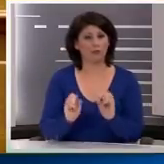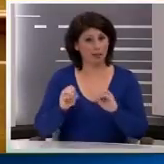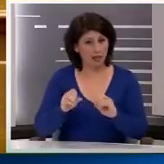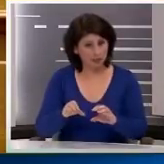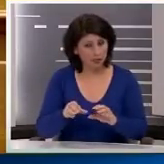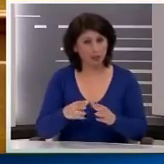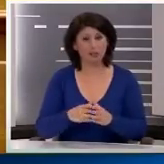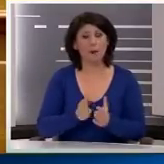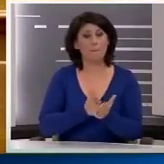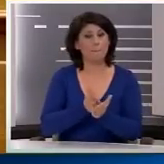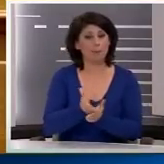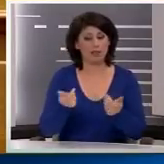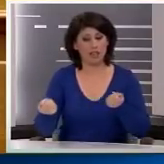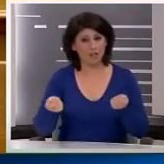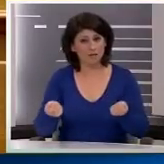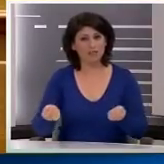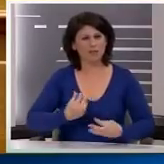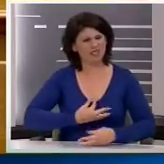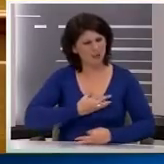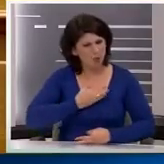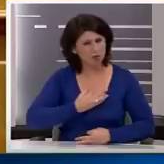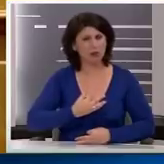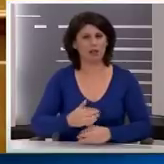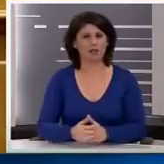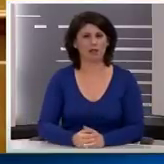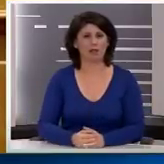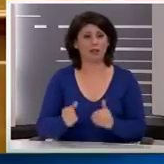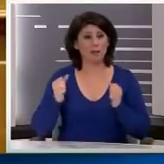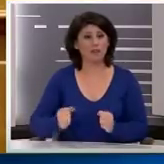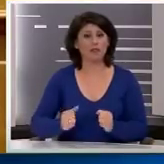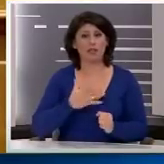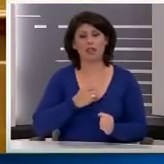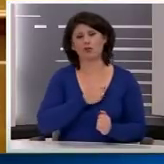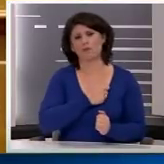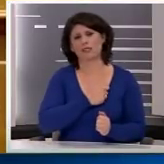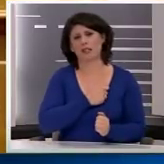κατάρτιση, με ήθος διακυβέρνησης, με εντιμότητα και με θεσμική αξιοπιστία.